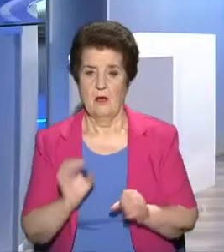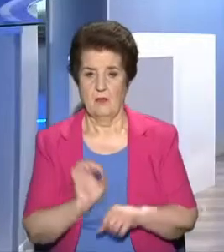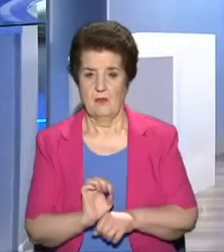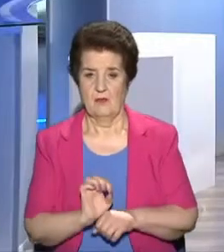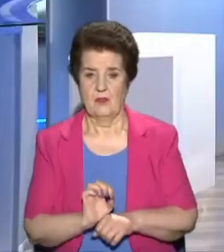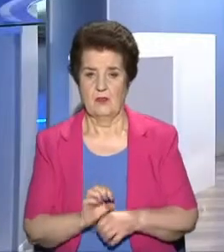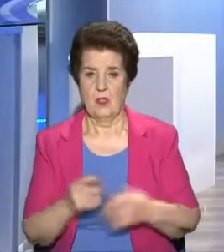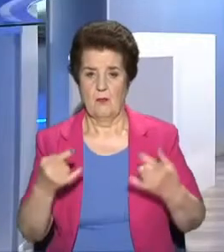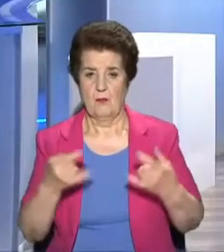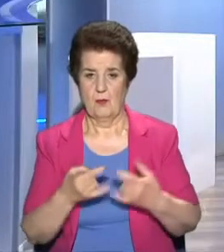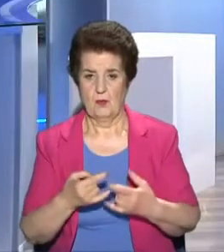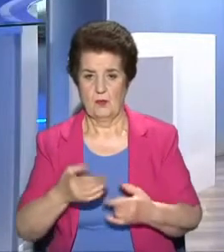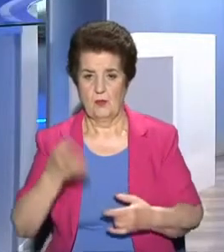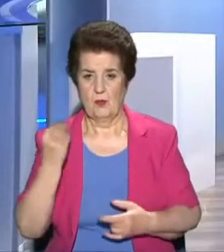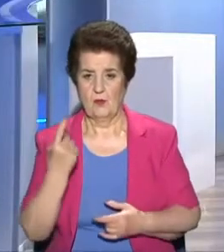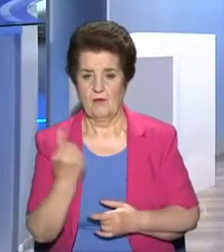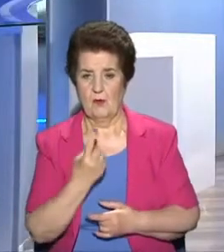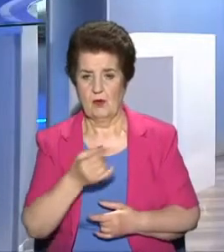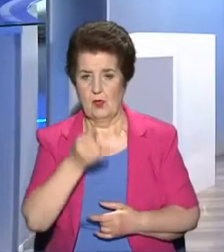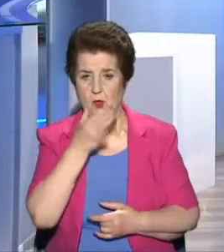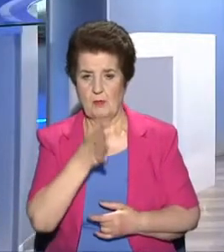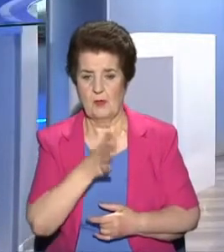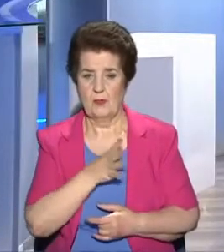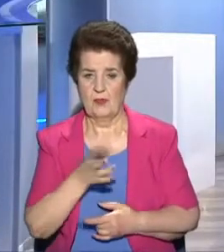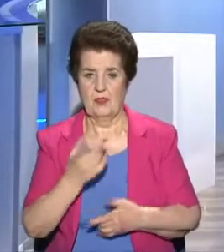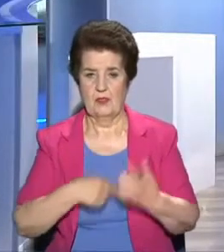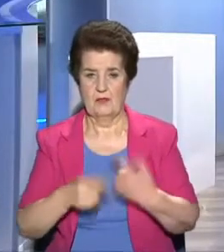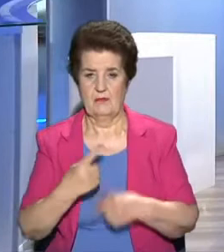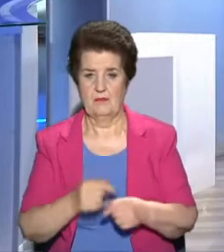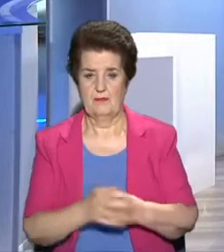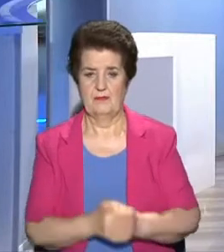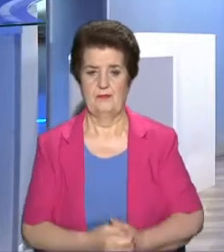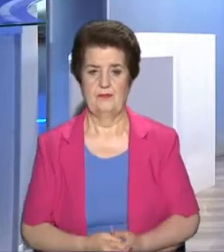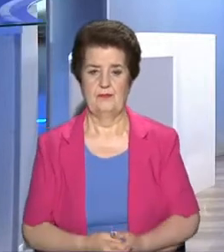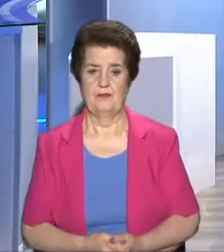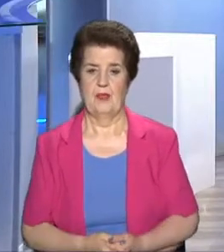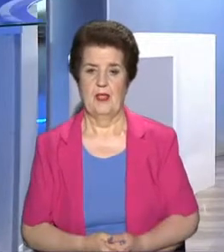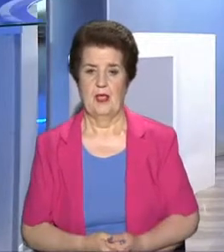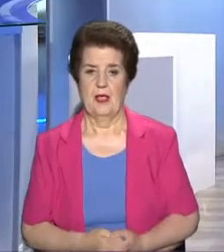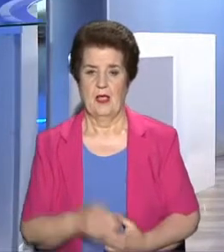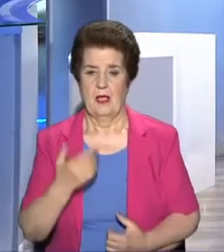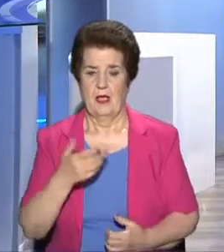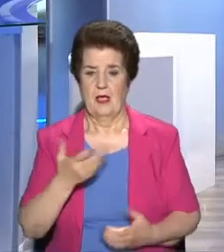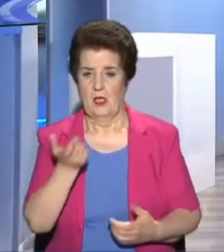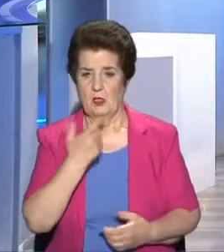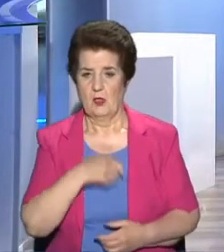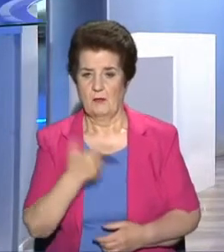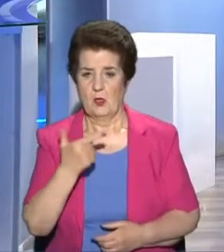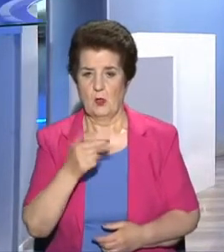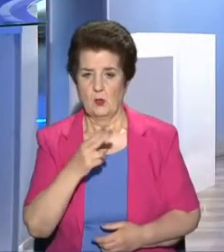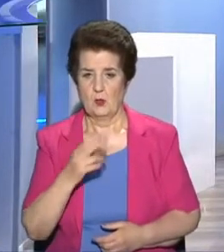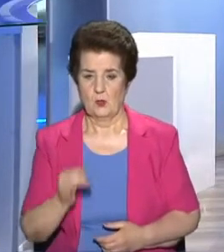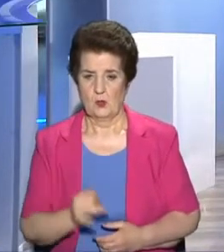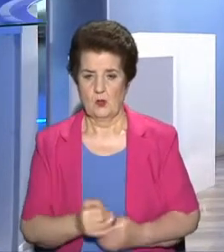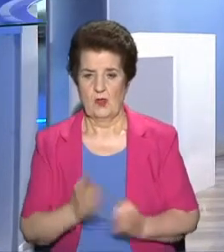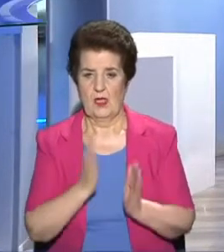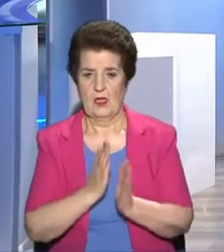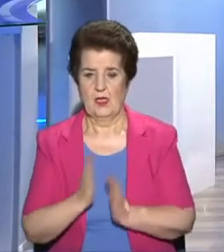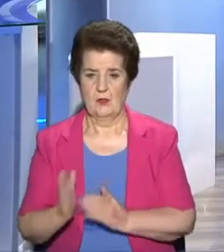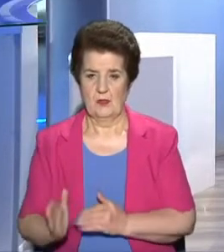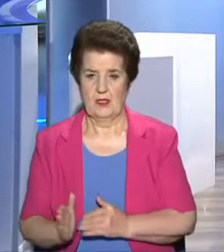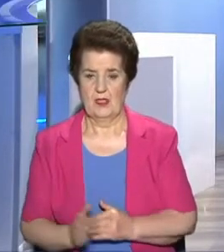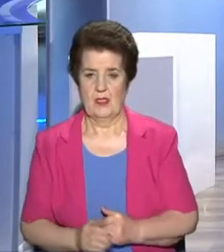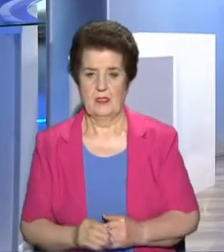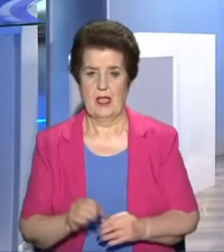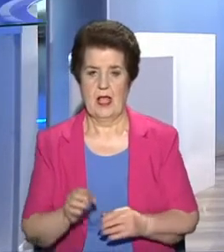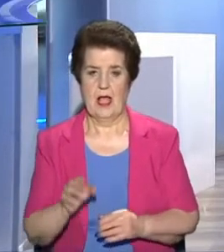postul public de televiziune moldova1 nu mai poate fi recuperat doamna Guțu Pentru început o să vă prezint Care este regulamentul dezbaterilor